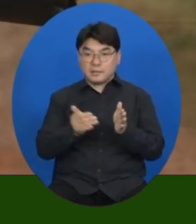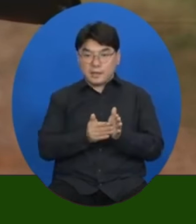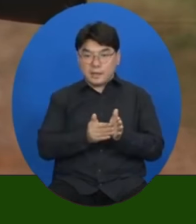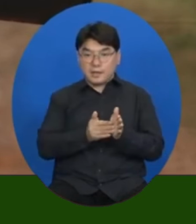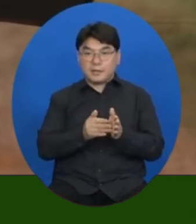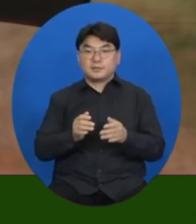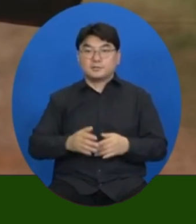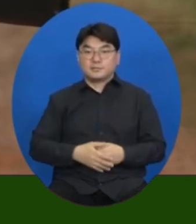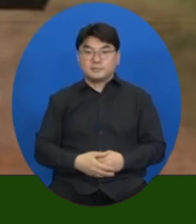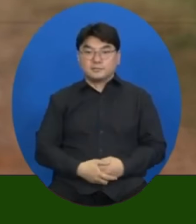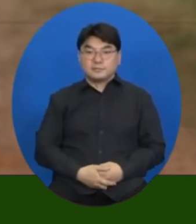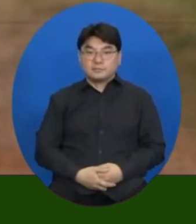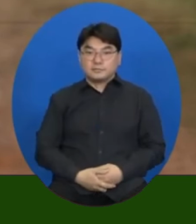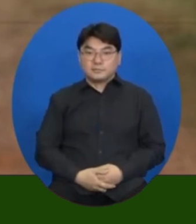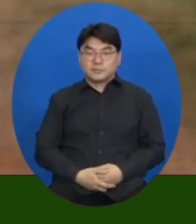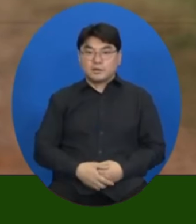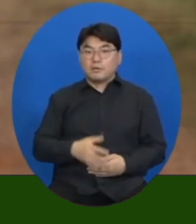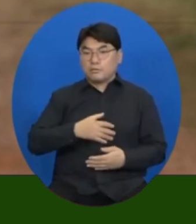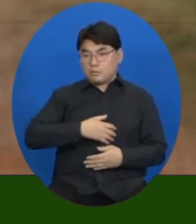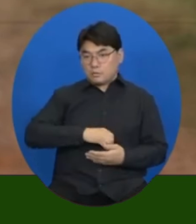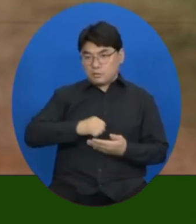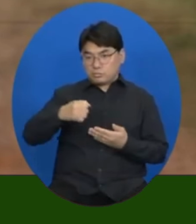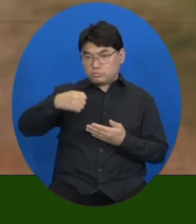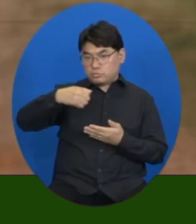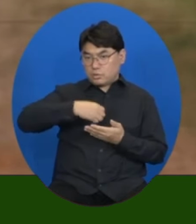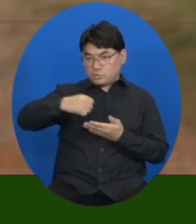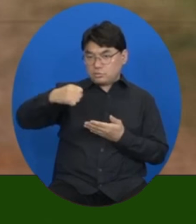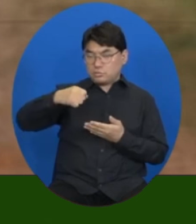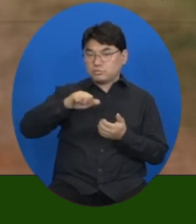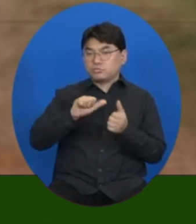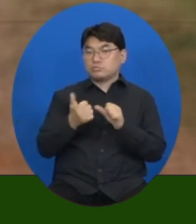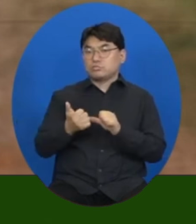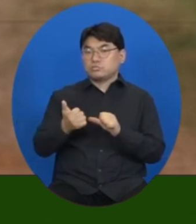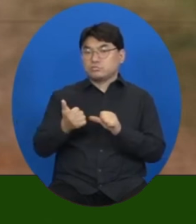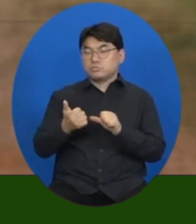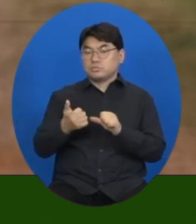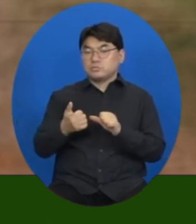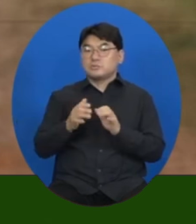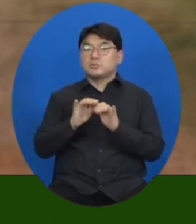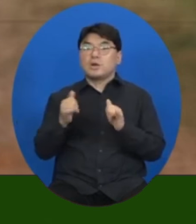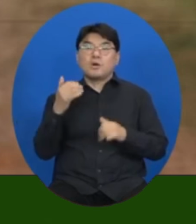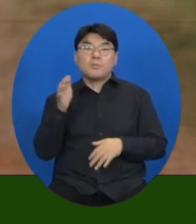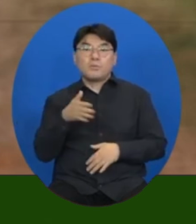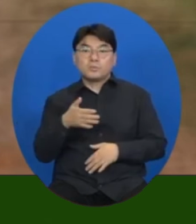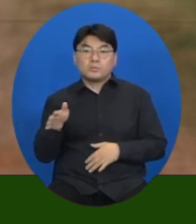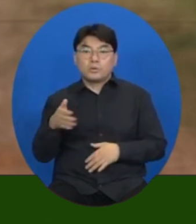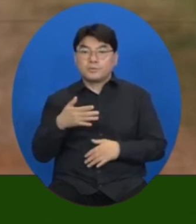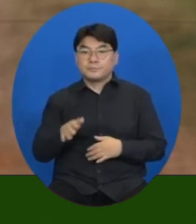떠났네 여러분 가져갈 수 있는 거 아무것도 없어요 다 두고 가는